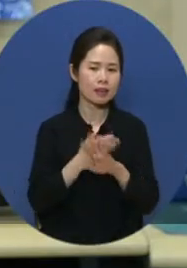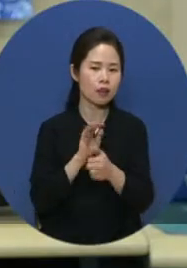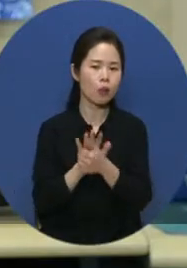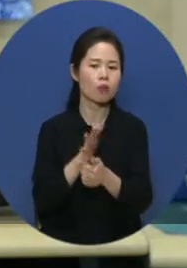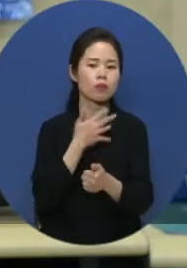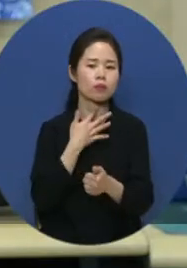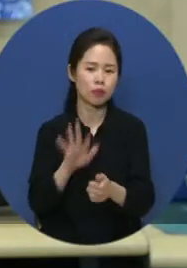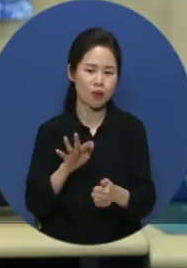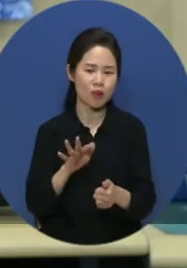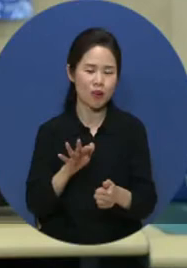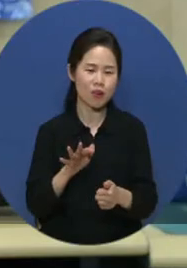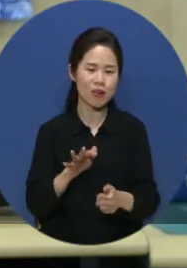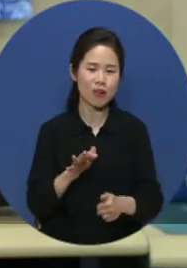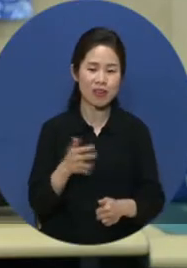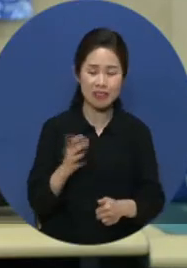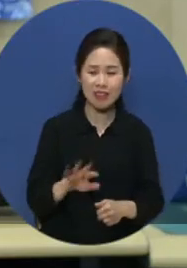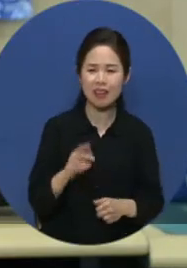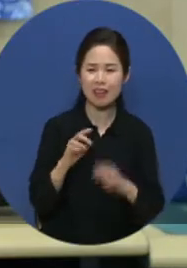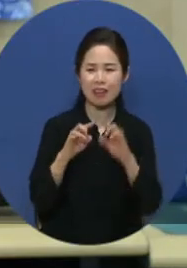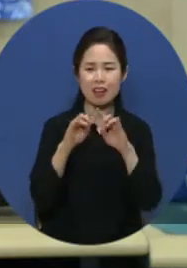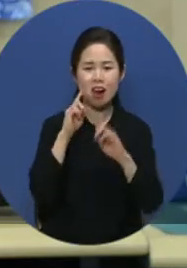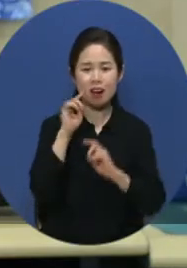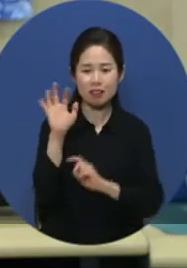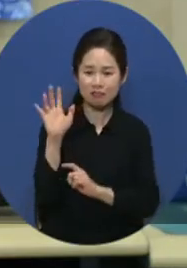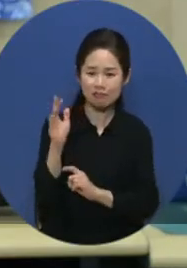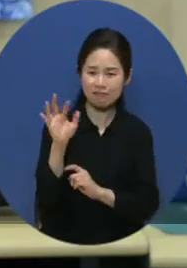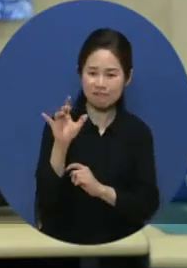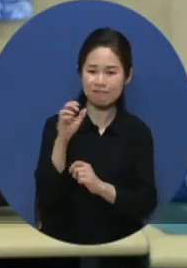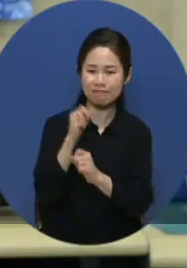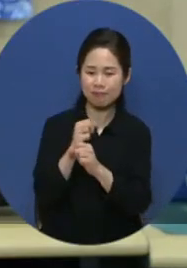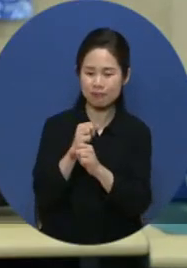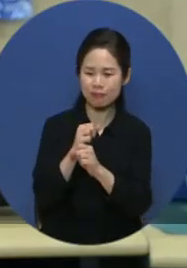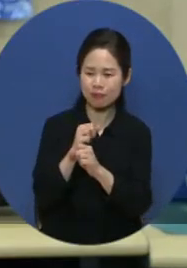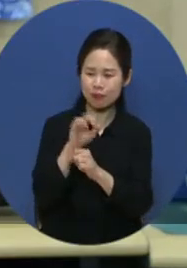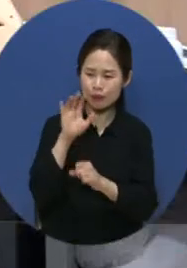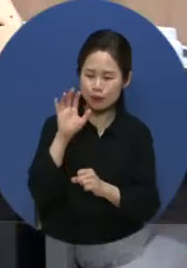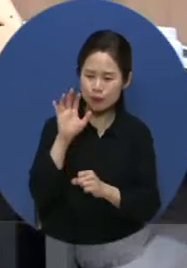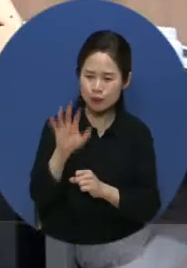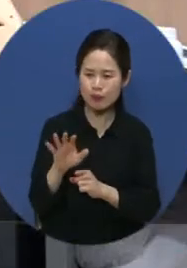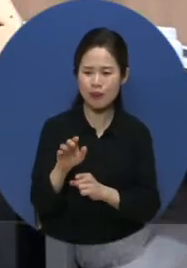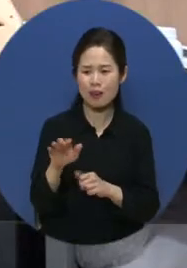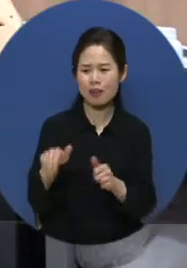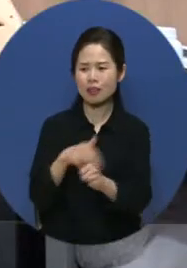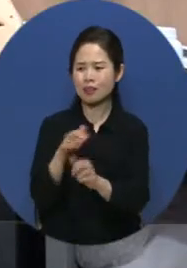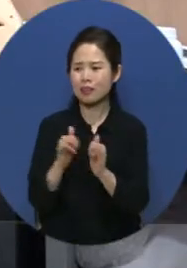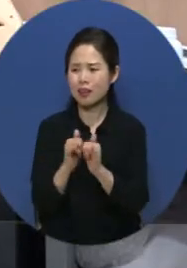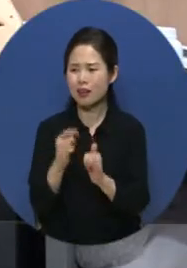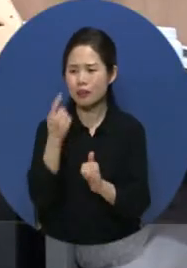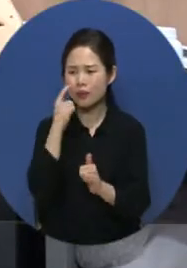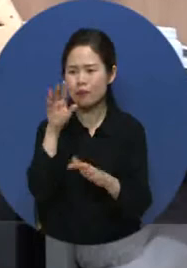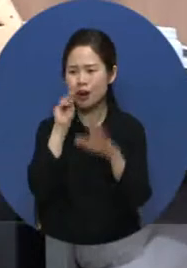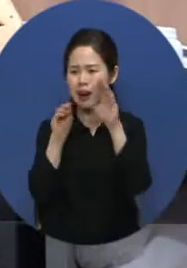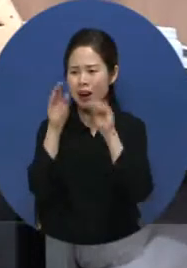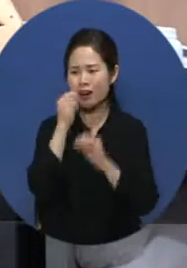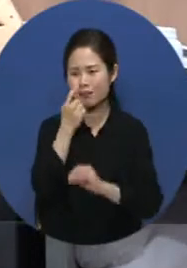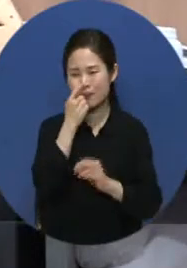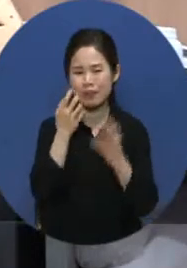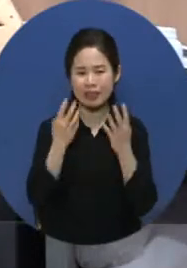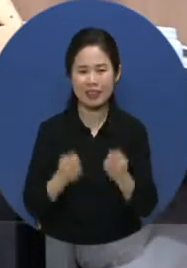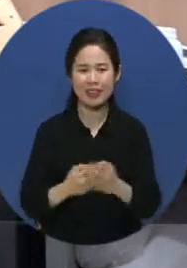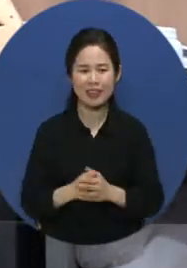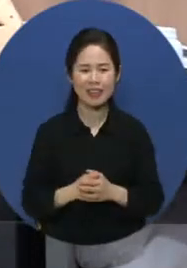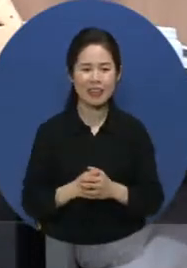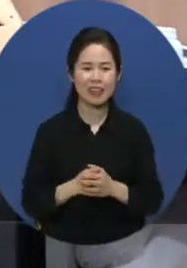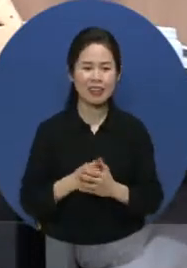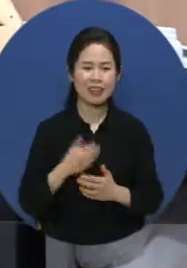근데 하면서 주변에 있는 사람들한테 많이 좀 배웠다고 할까요? 저는 그냥 제가 머릿속에 들은 대로